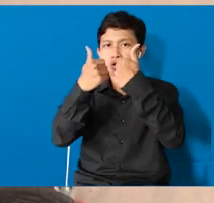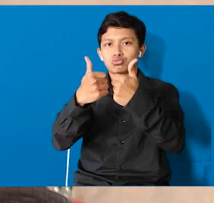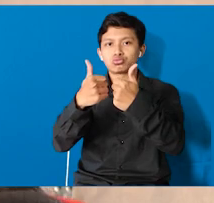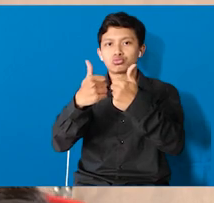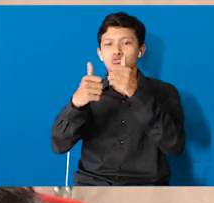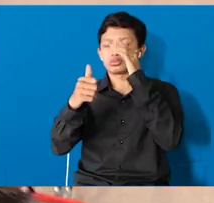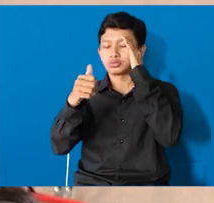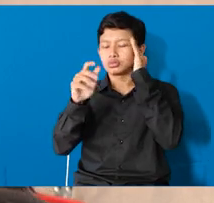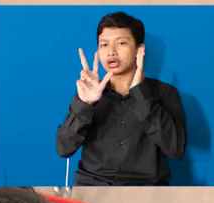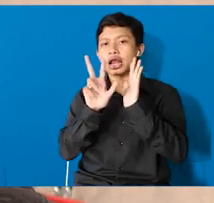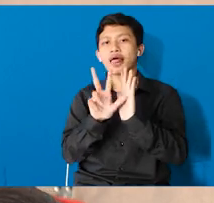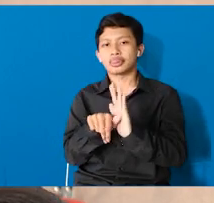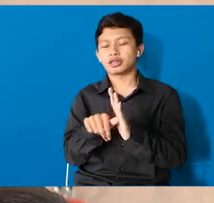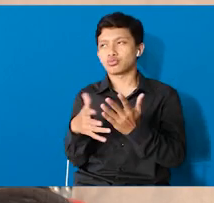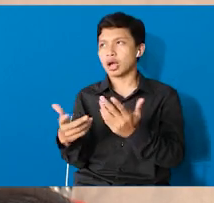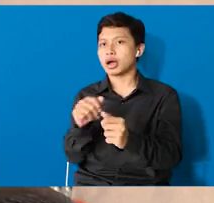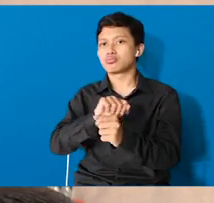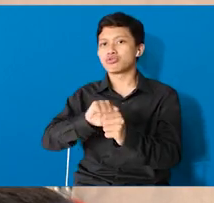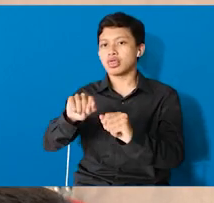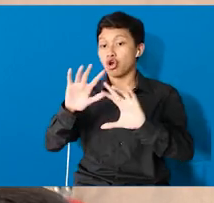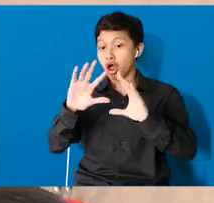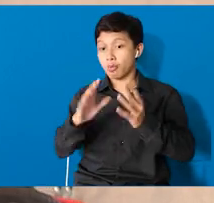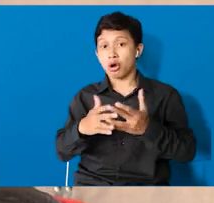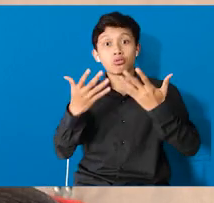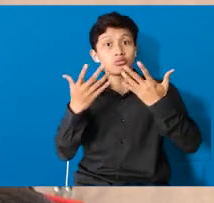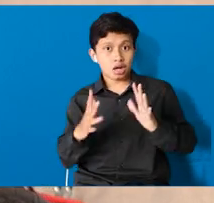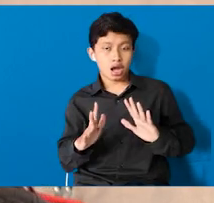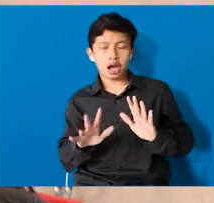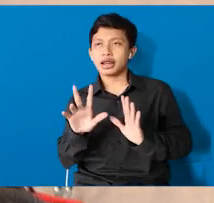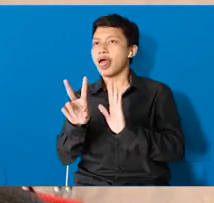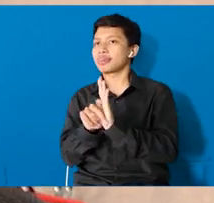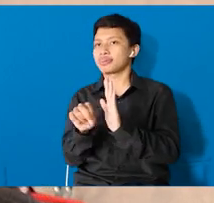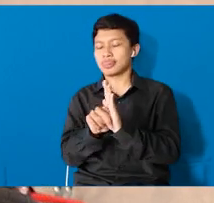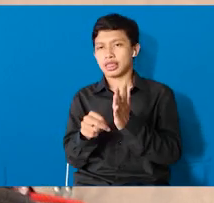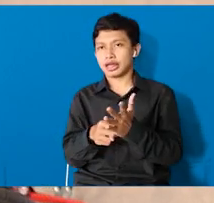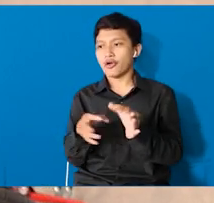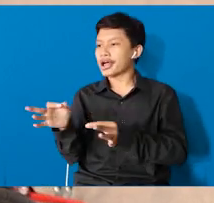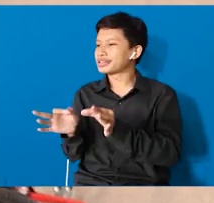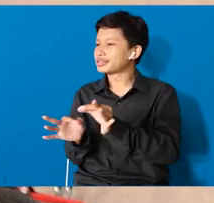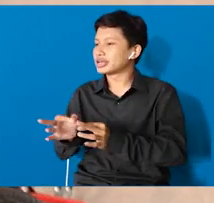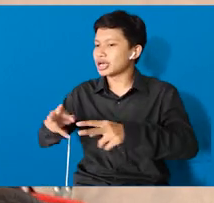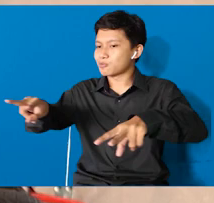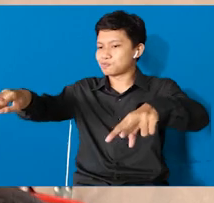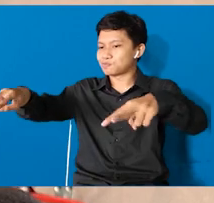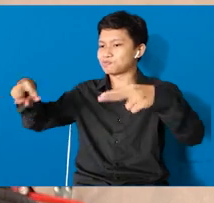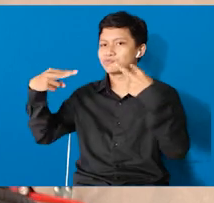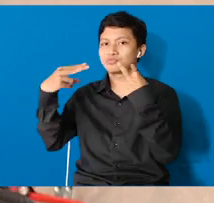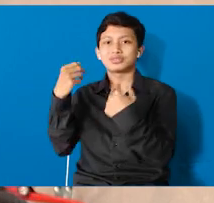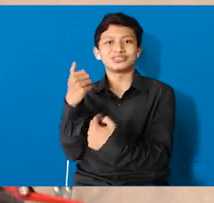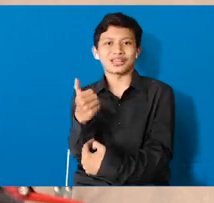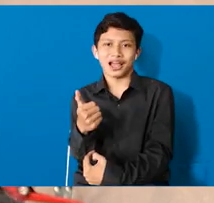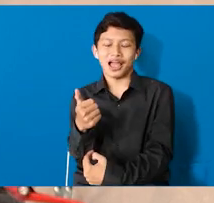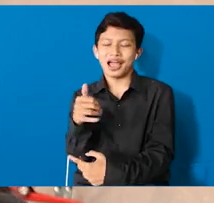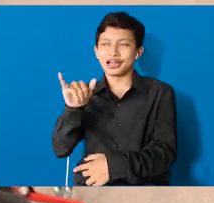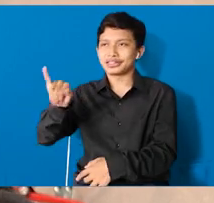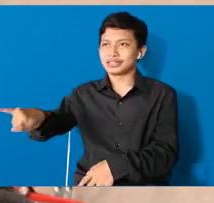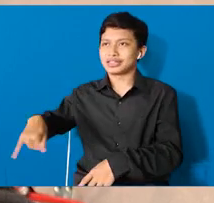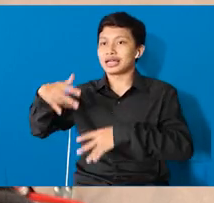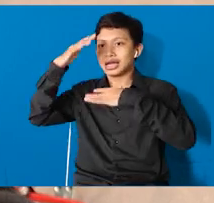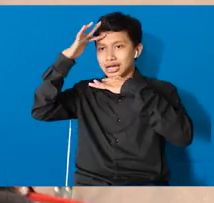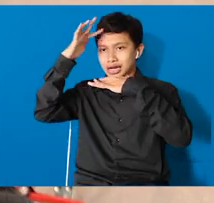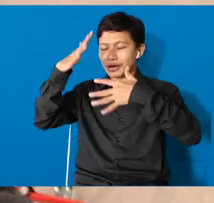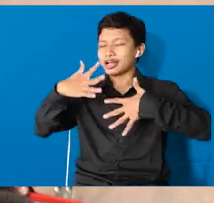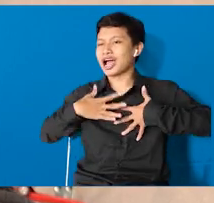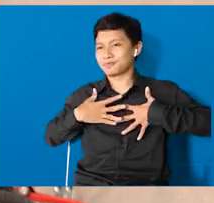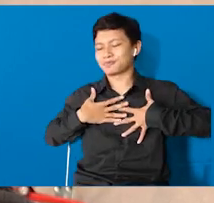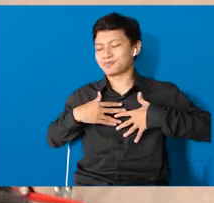Jadi karena sudah terbentuk kelompok, maka fasilitasnya akan lebih diperhatikan. Jadi harapan kami memang